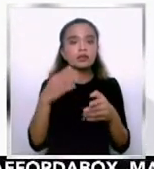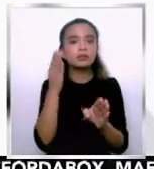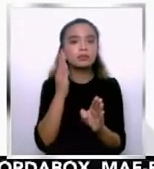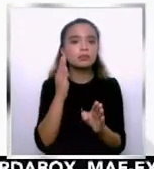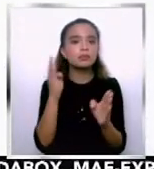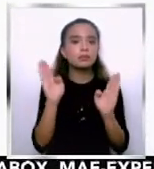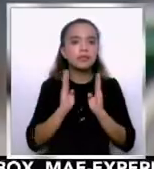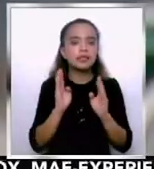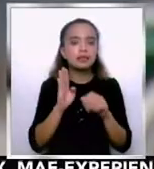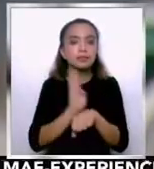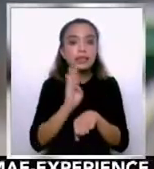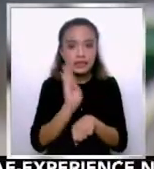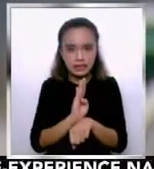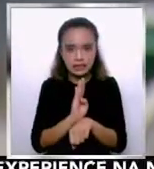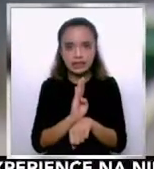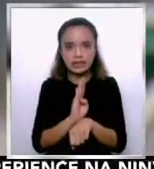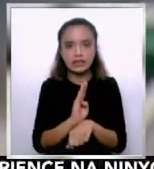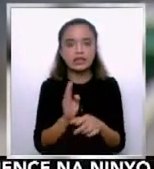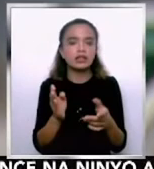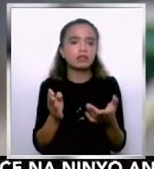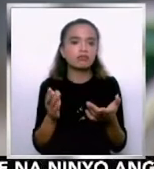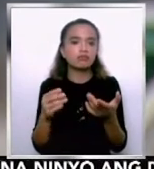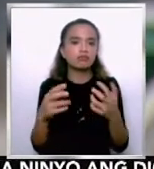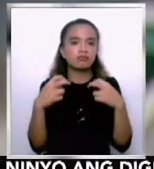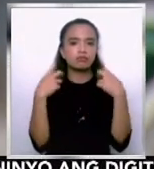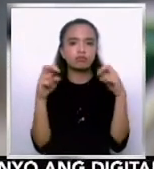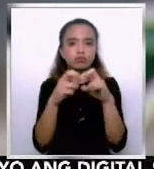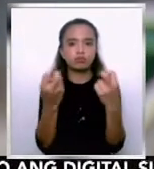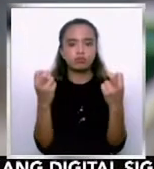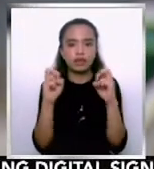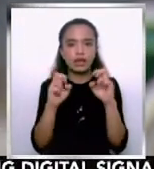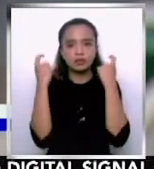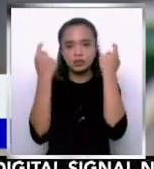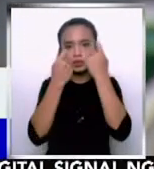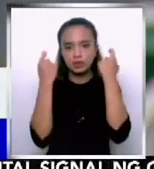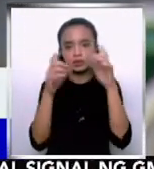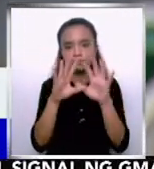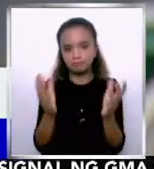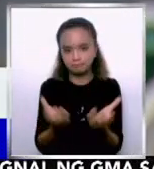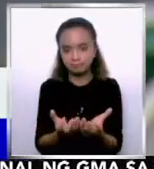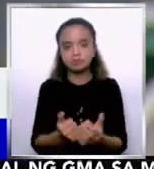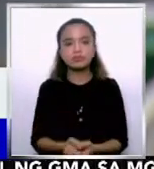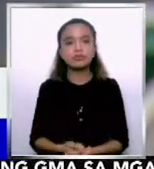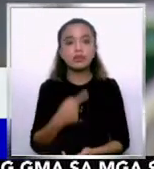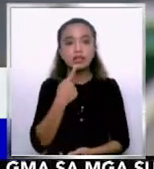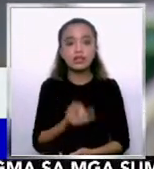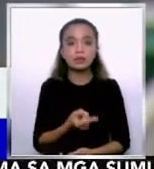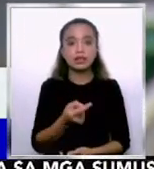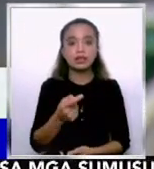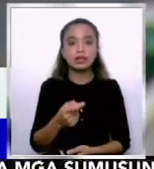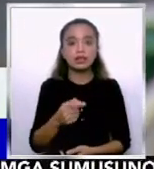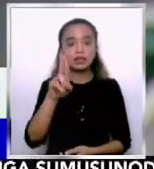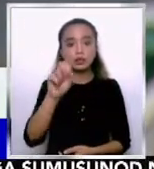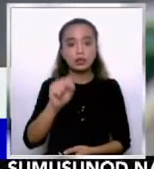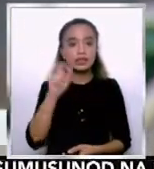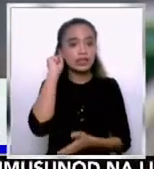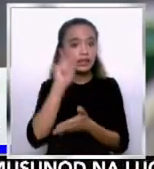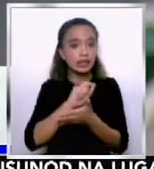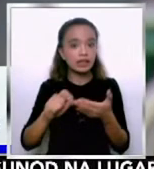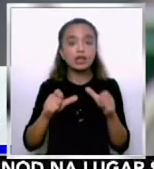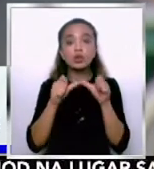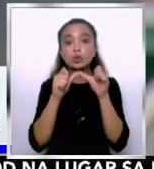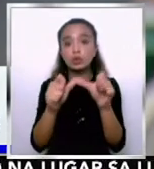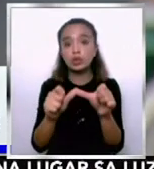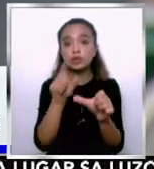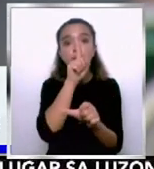World Oceans Day. Sumasalamin daw ang pagbisita ni U.S. Deputy Secretary of State Sherman ng patuloy na pangako ng